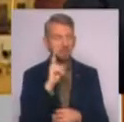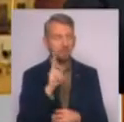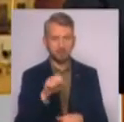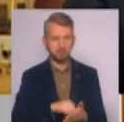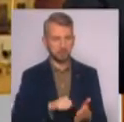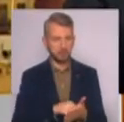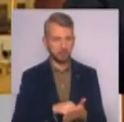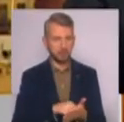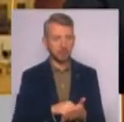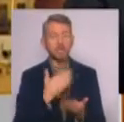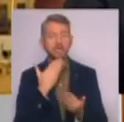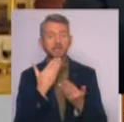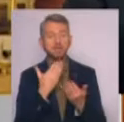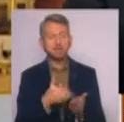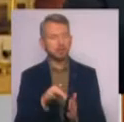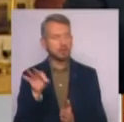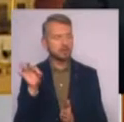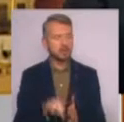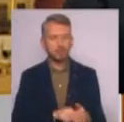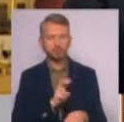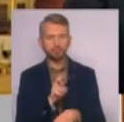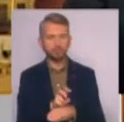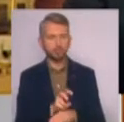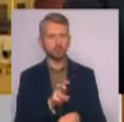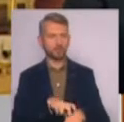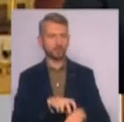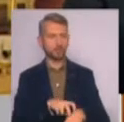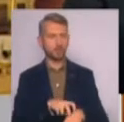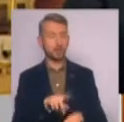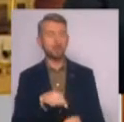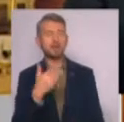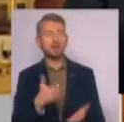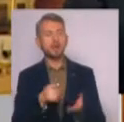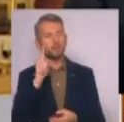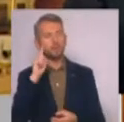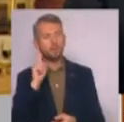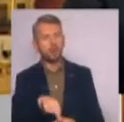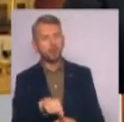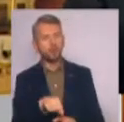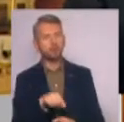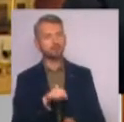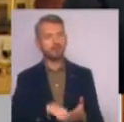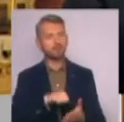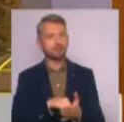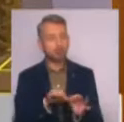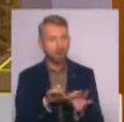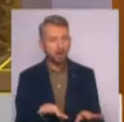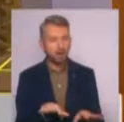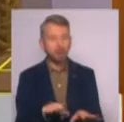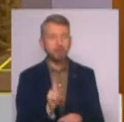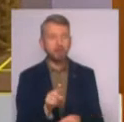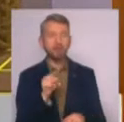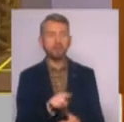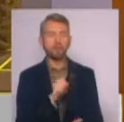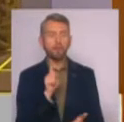причину. Звертайтеся тут же в медичну установу. Навіть якщо відома причина, однак ви